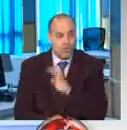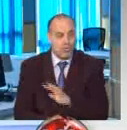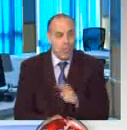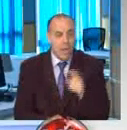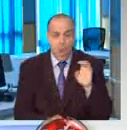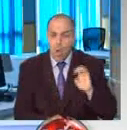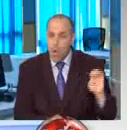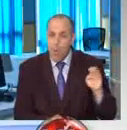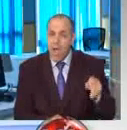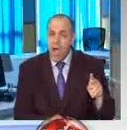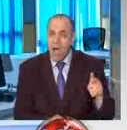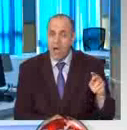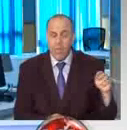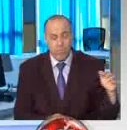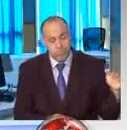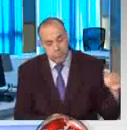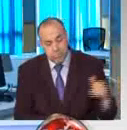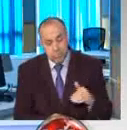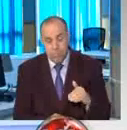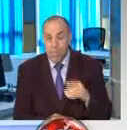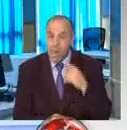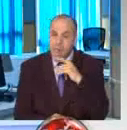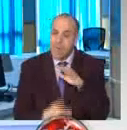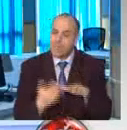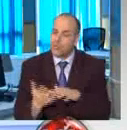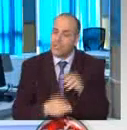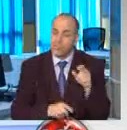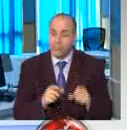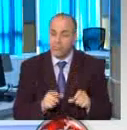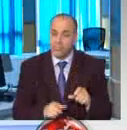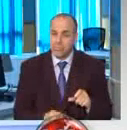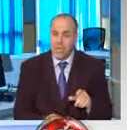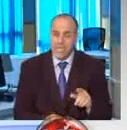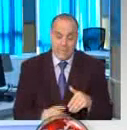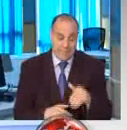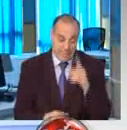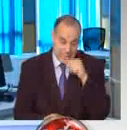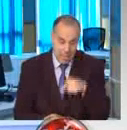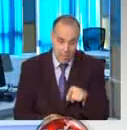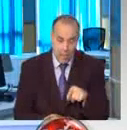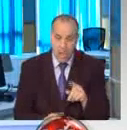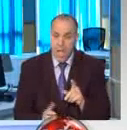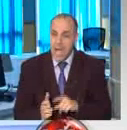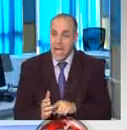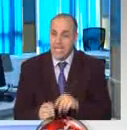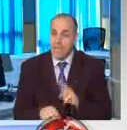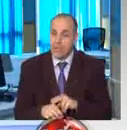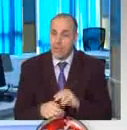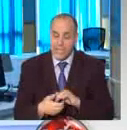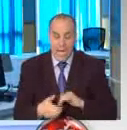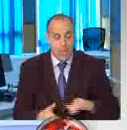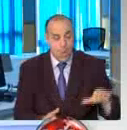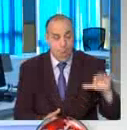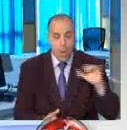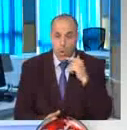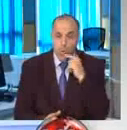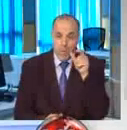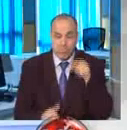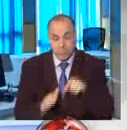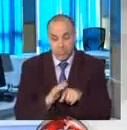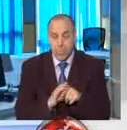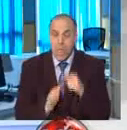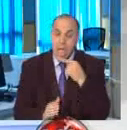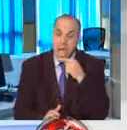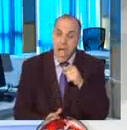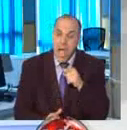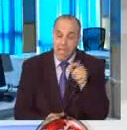الأوروبي الأكثر ثراء، تشهد أزمة إنسانية وشيكة. وقد أكد مفوض الاتحاد الأوروبي للهجرة أن